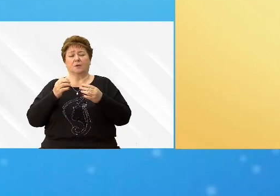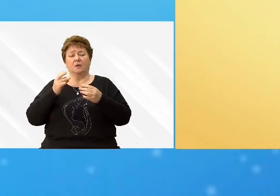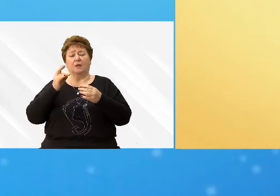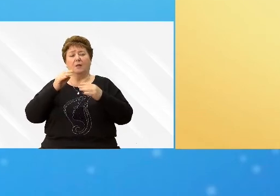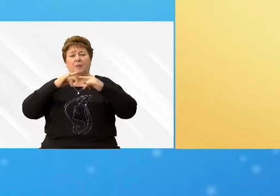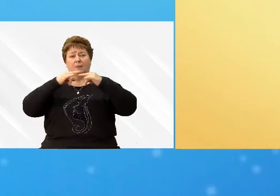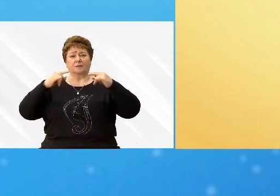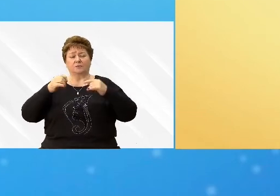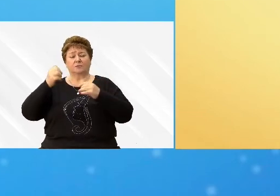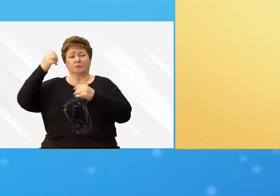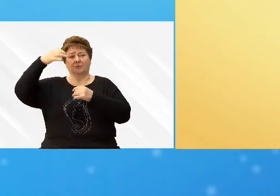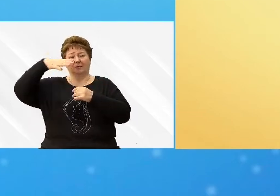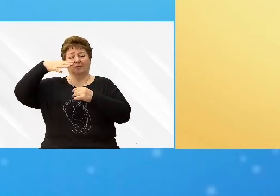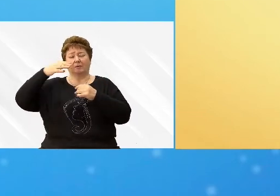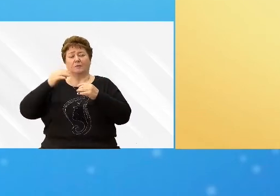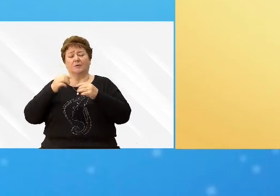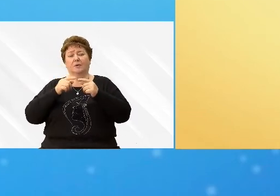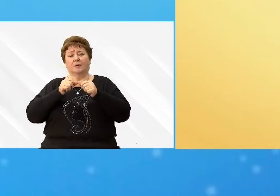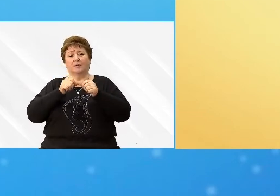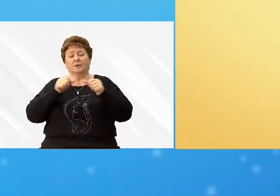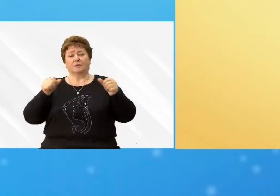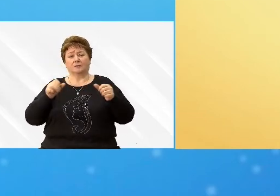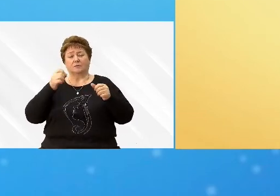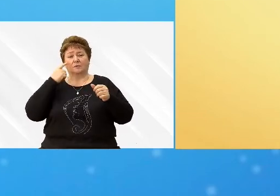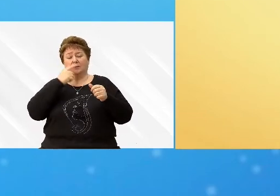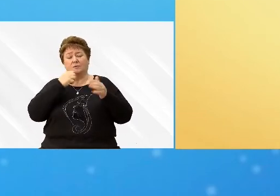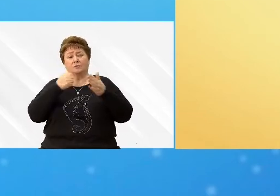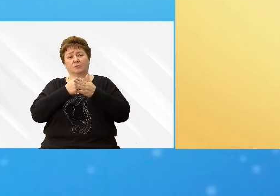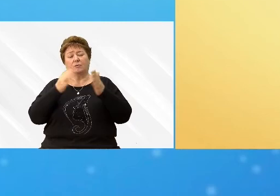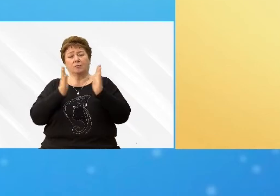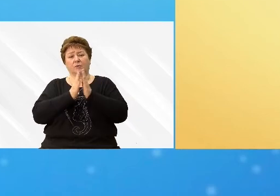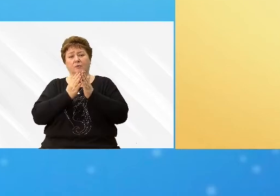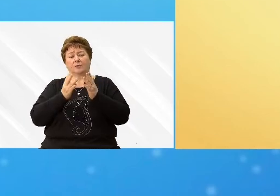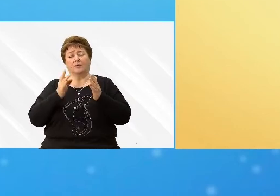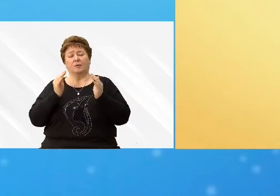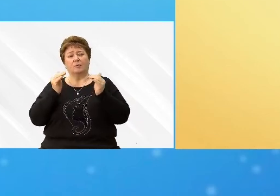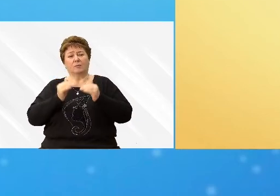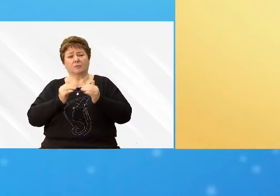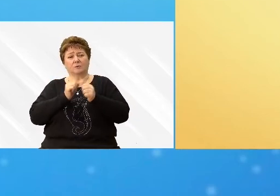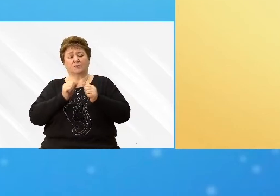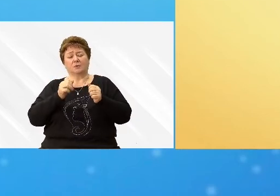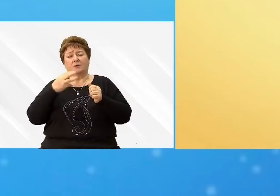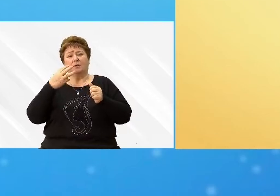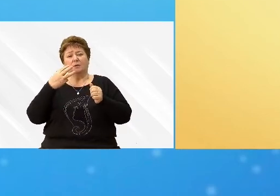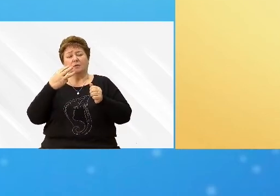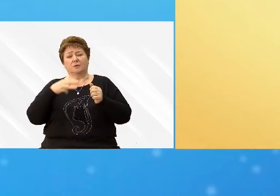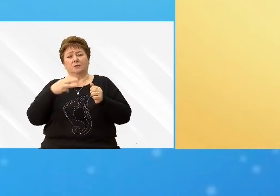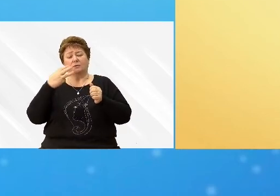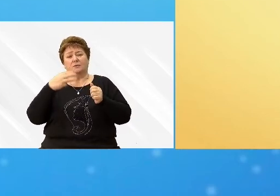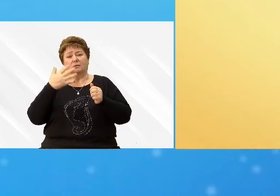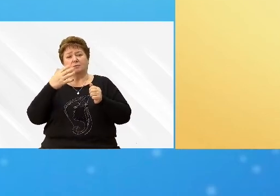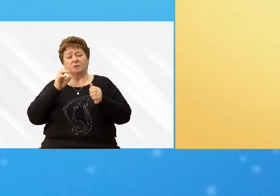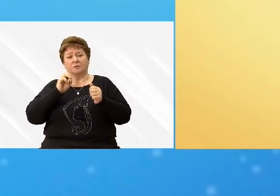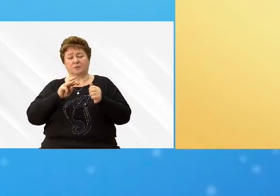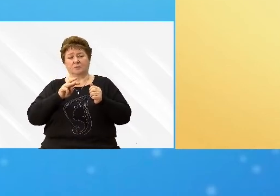лампой расстояние от глаз до книге должно быть не меньше 30 35 сантиметров